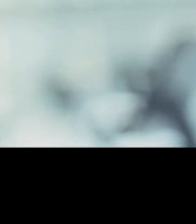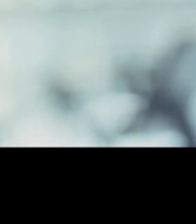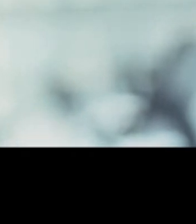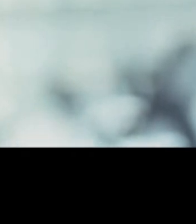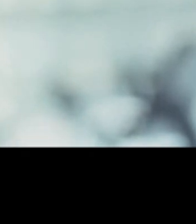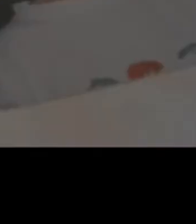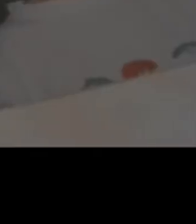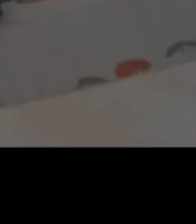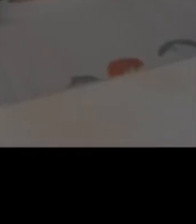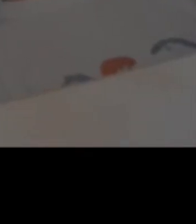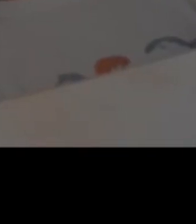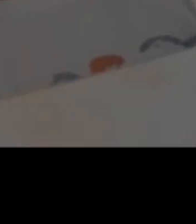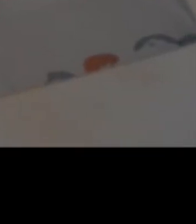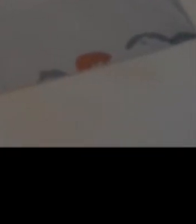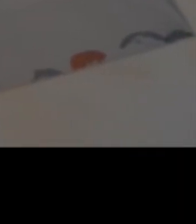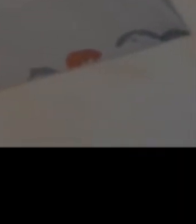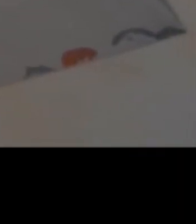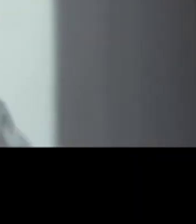찬찬히 들여다본다.